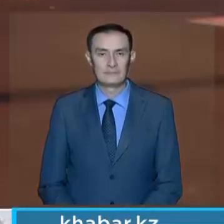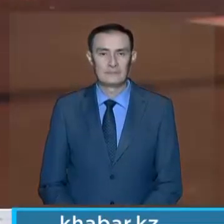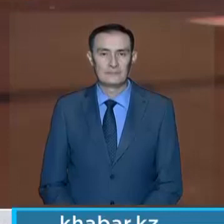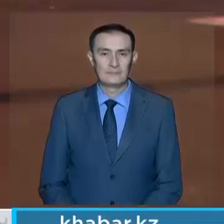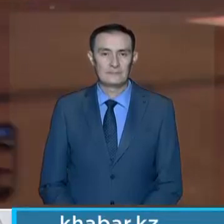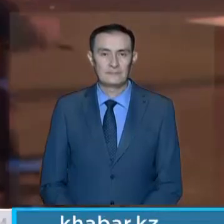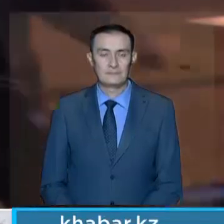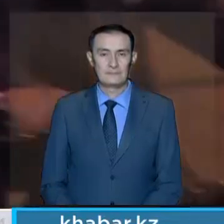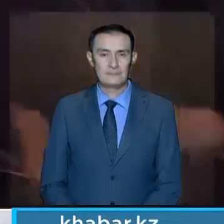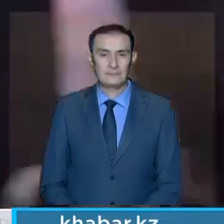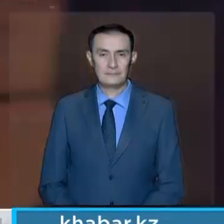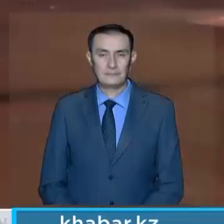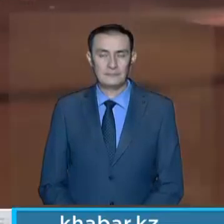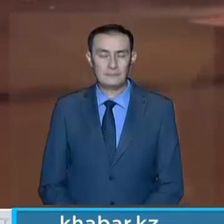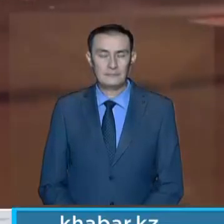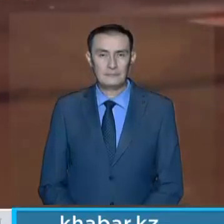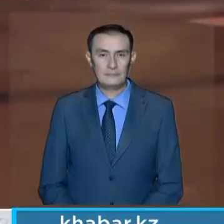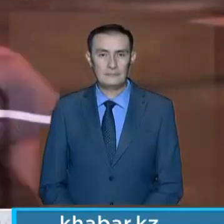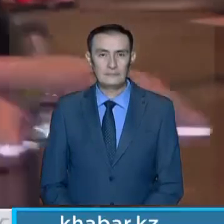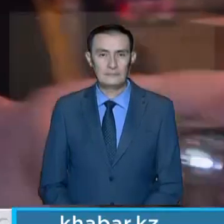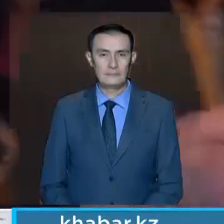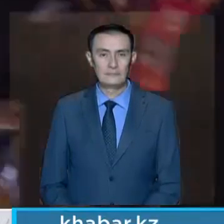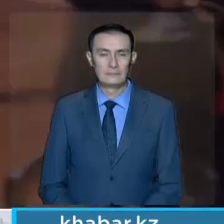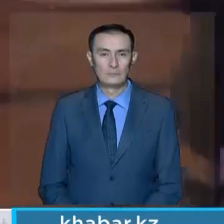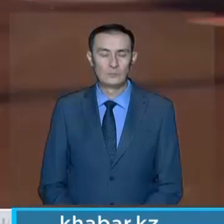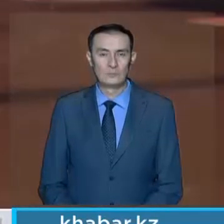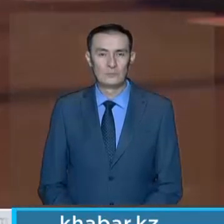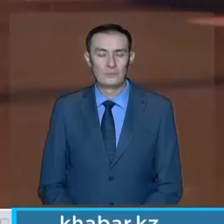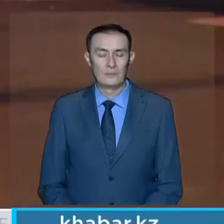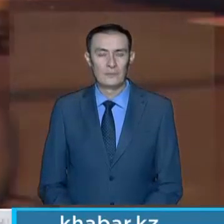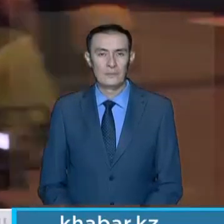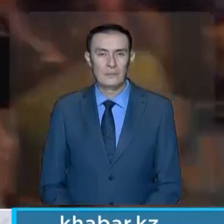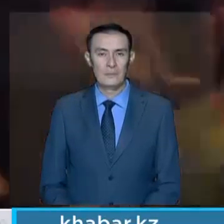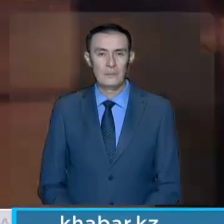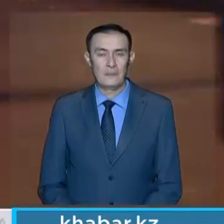Марат Диханбаев, Дулат Интибеков при поддержке телерадиокомплекса президента Казахстана. Пекин.